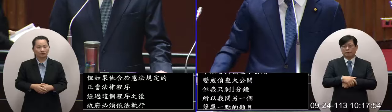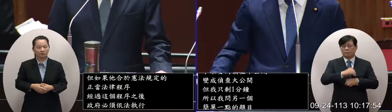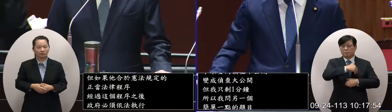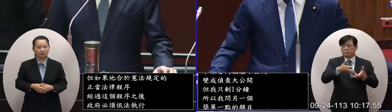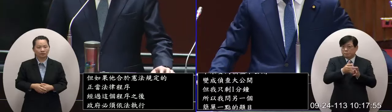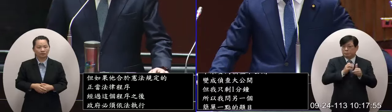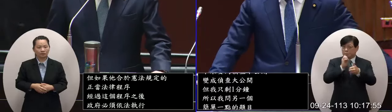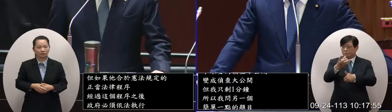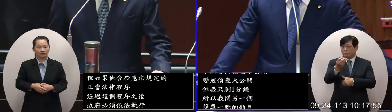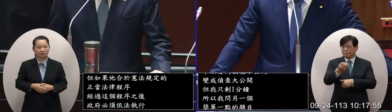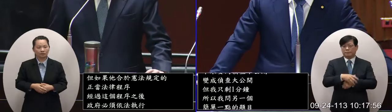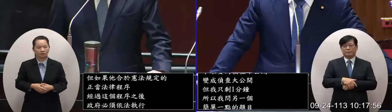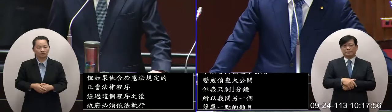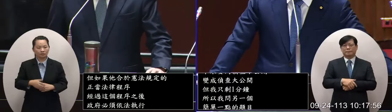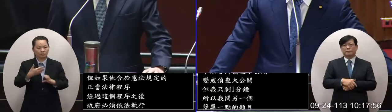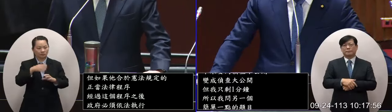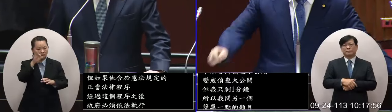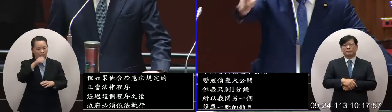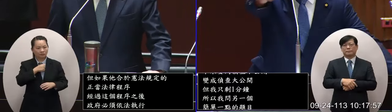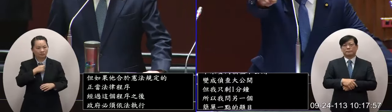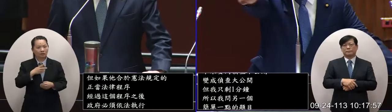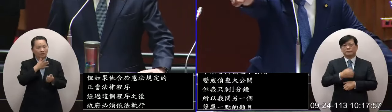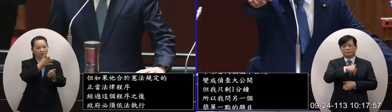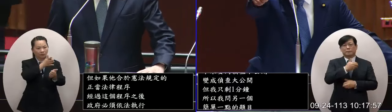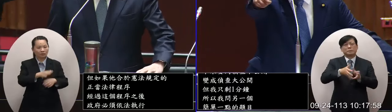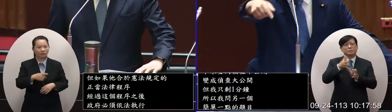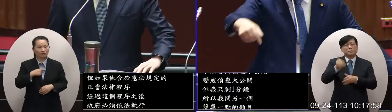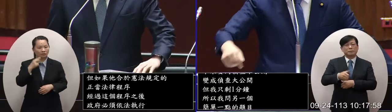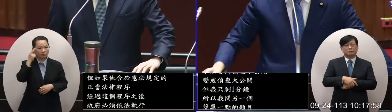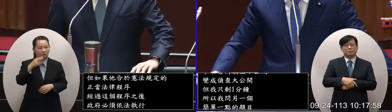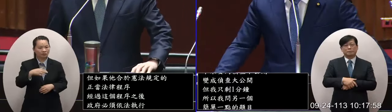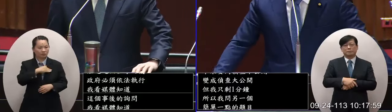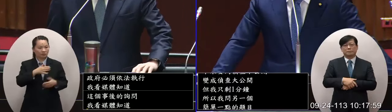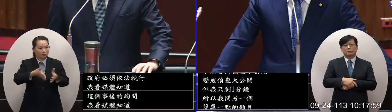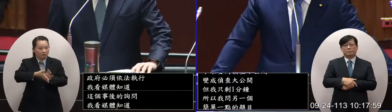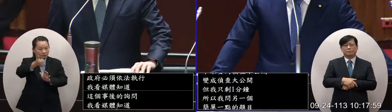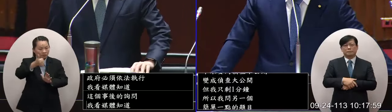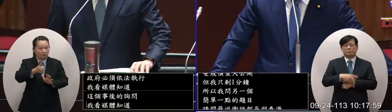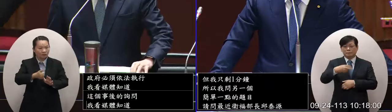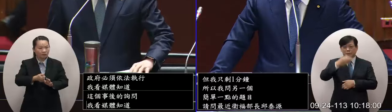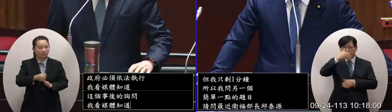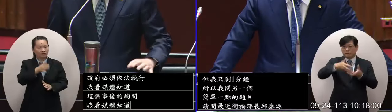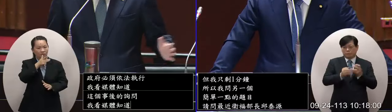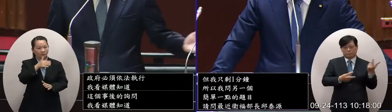部长也没跟你讲啊。 我看媒体知道，事后的询问， 那请邱部长跟我们 邱部长的发